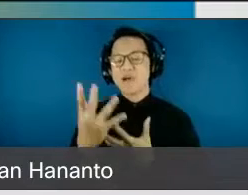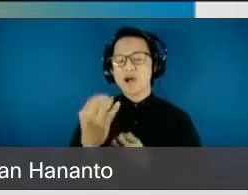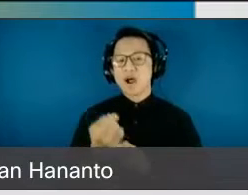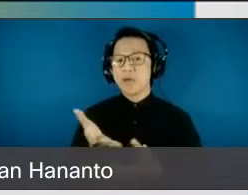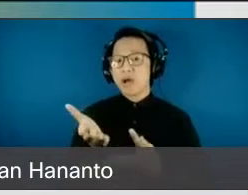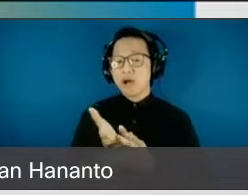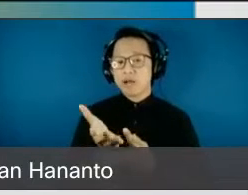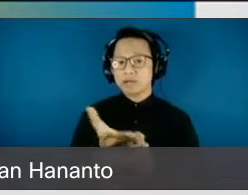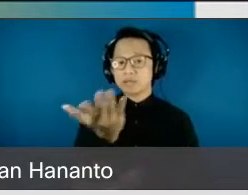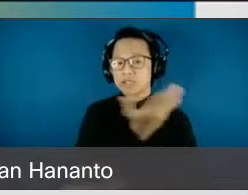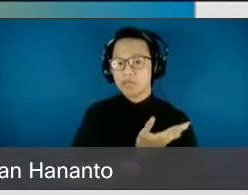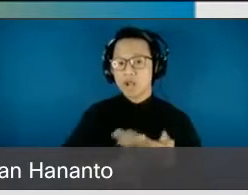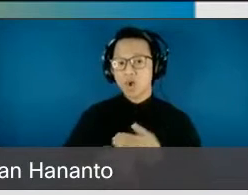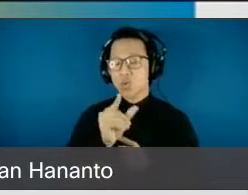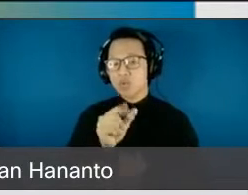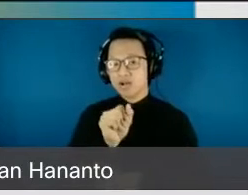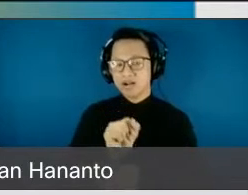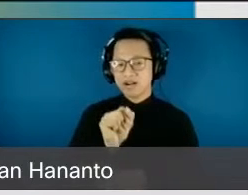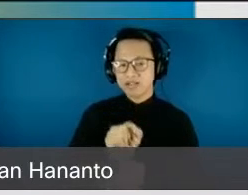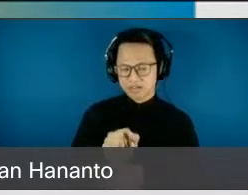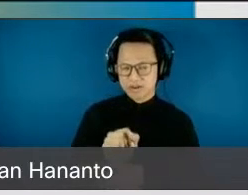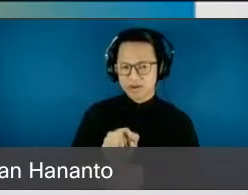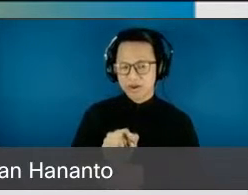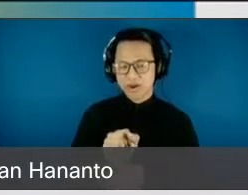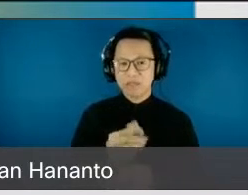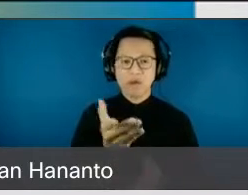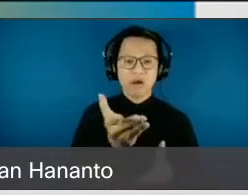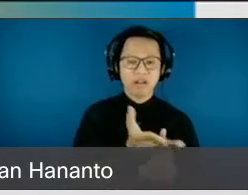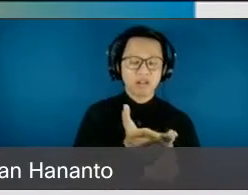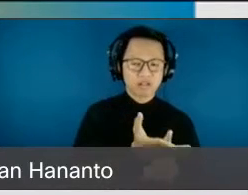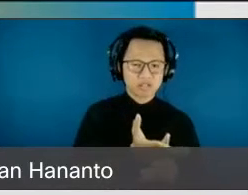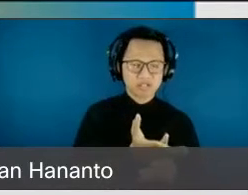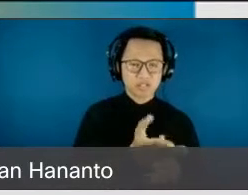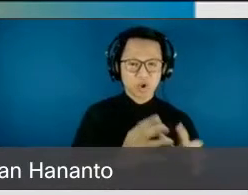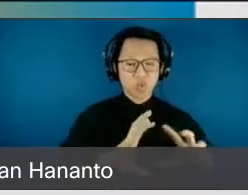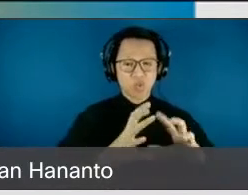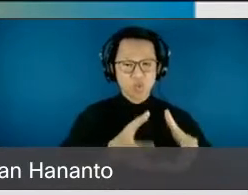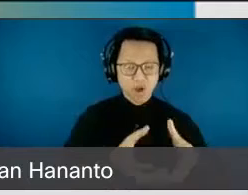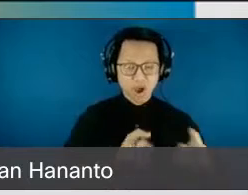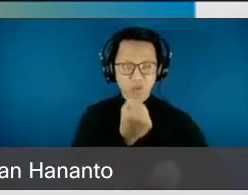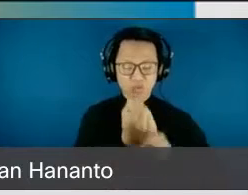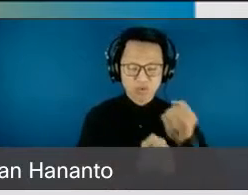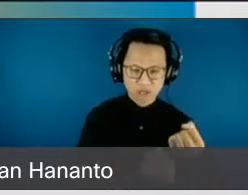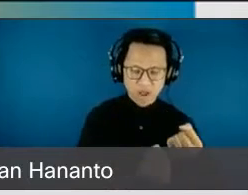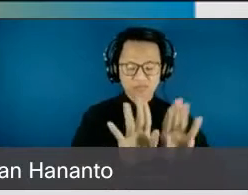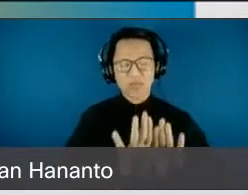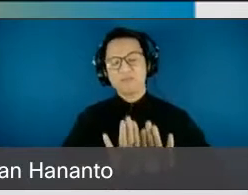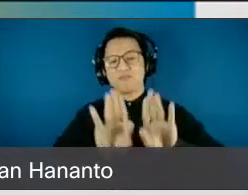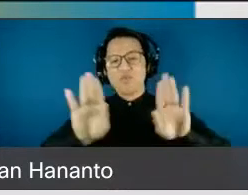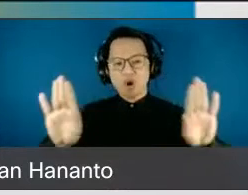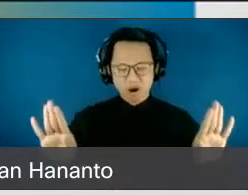disabilitas untuk pekerjaan, untuk dunia usaha itu dapat terbuka dengan